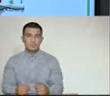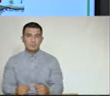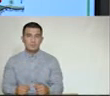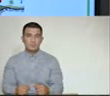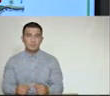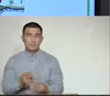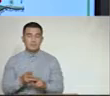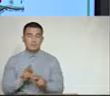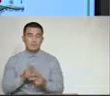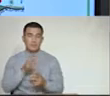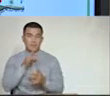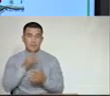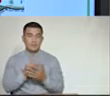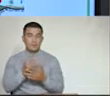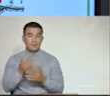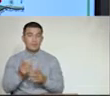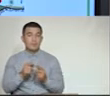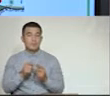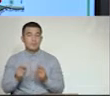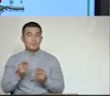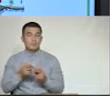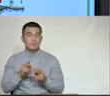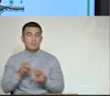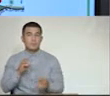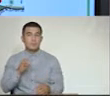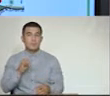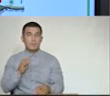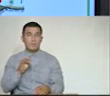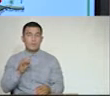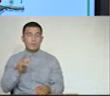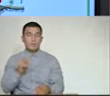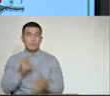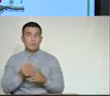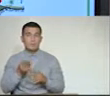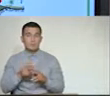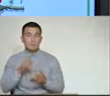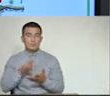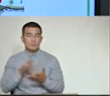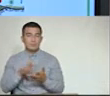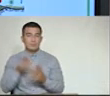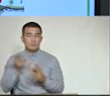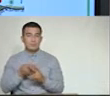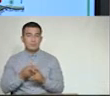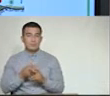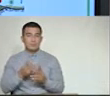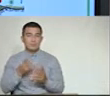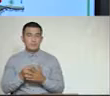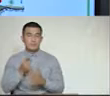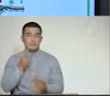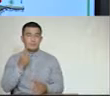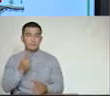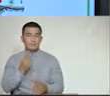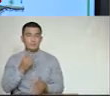Bu vaqtning o'zida tufilka tanasi qoq o'rtasidan bo'linib, bitta